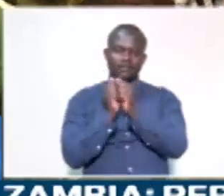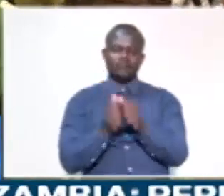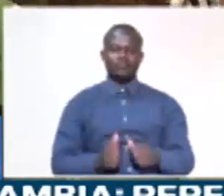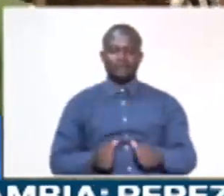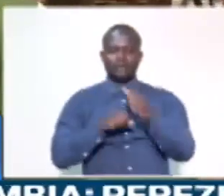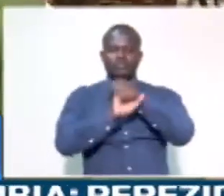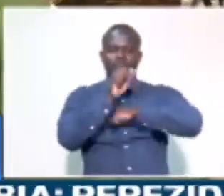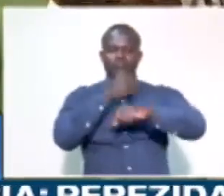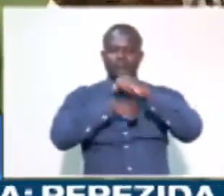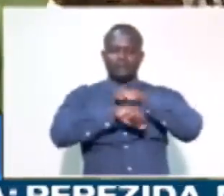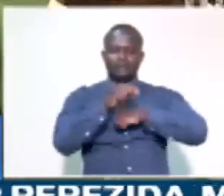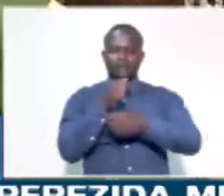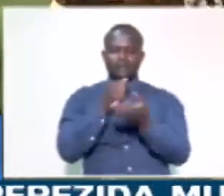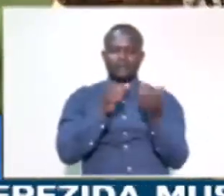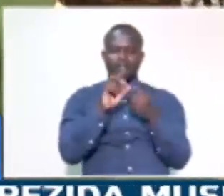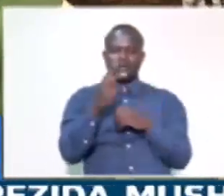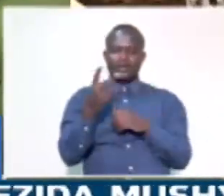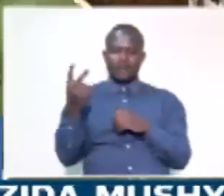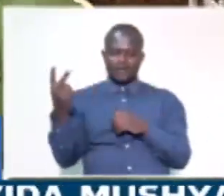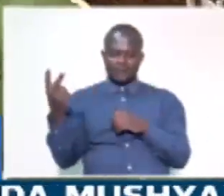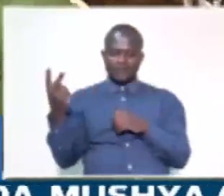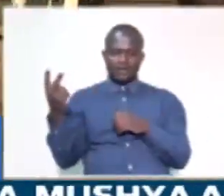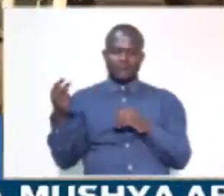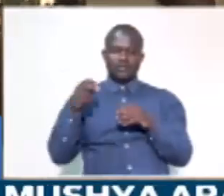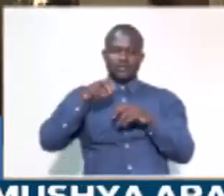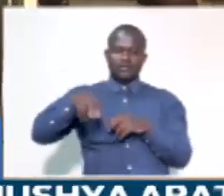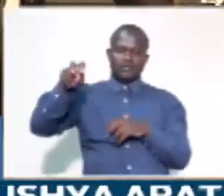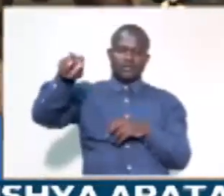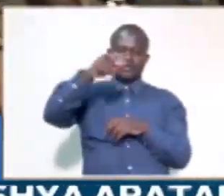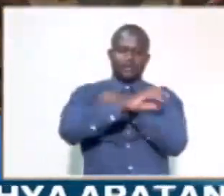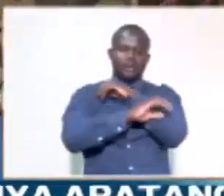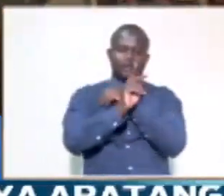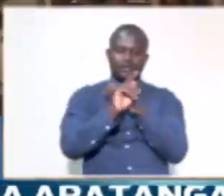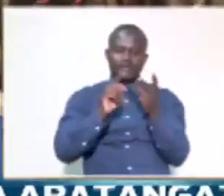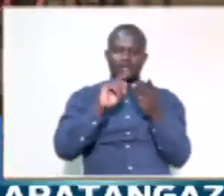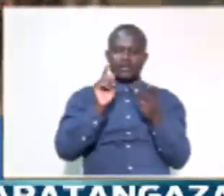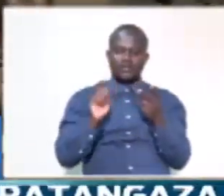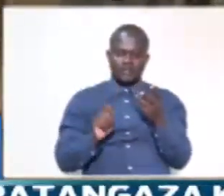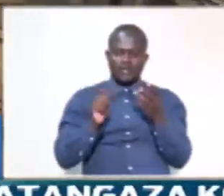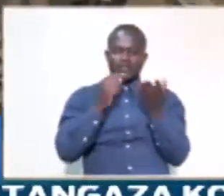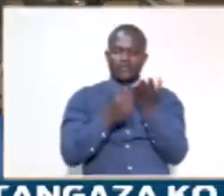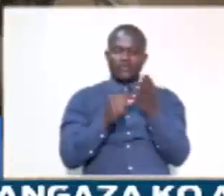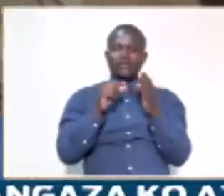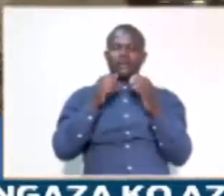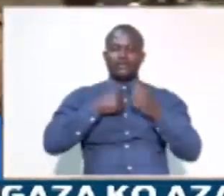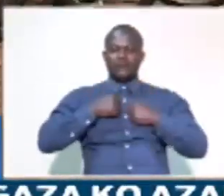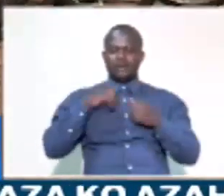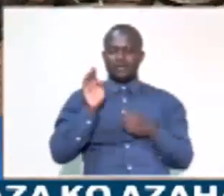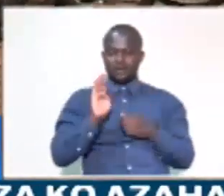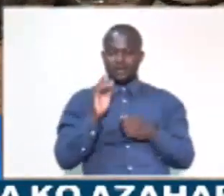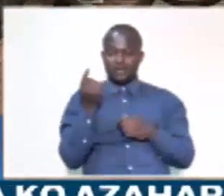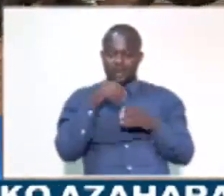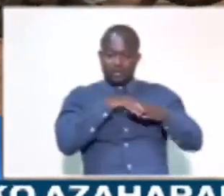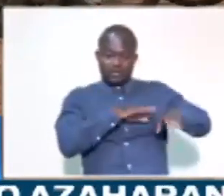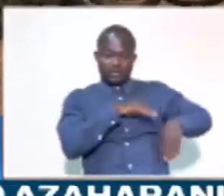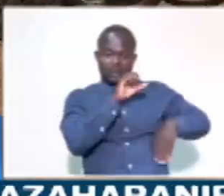Iki gikorwa cy'aba batwaye amagare 22 cyo kuzenguruka ibihugu cyabere muri Kenya, Tanzania, Uganda, u Rwanda n'u Burundi usibye muri